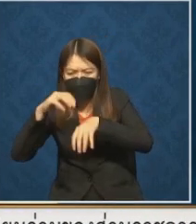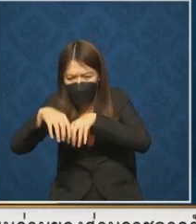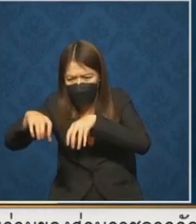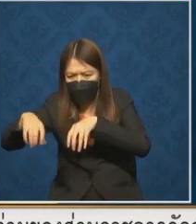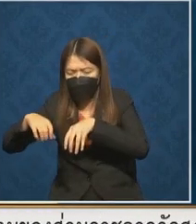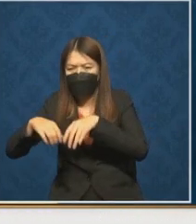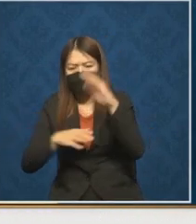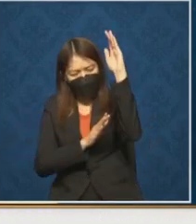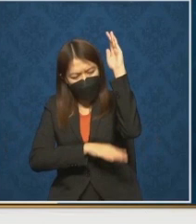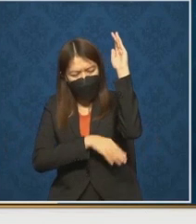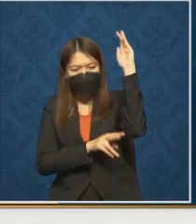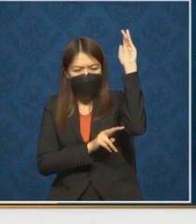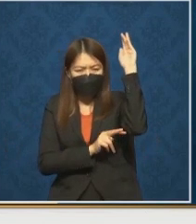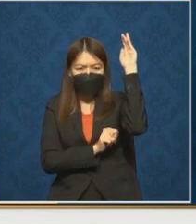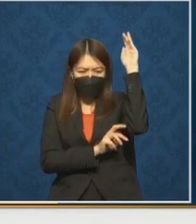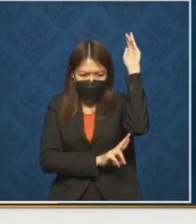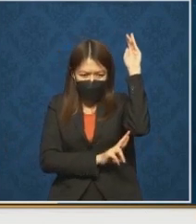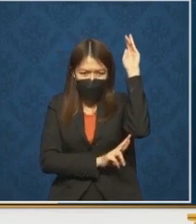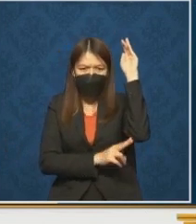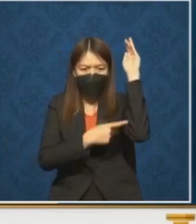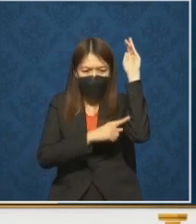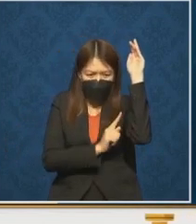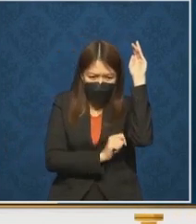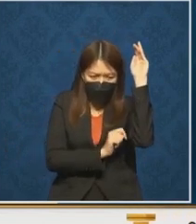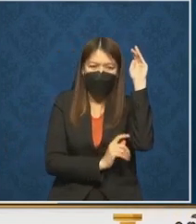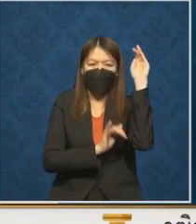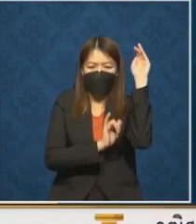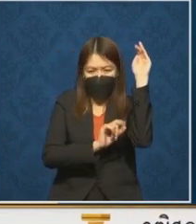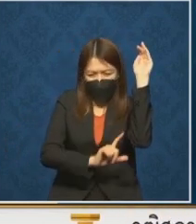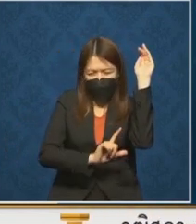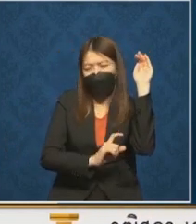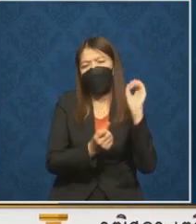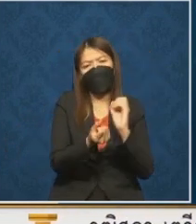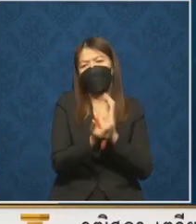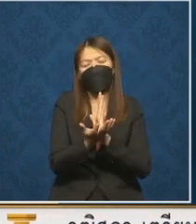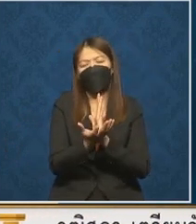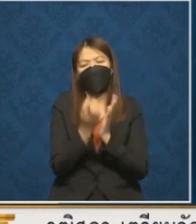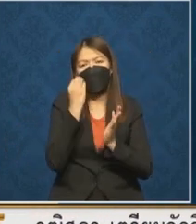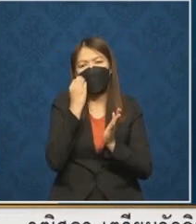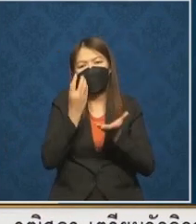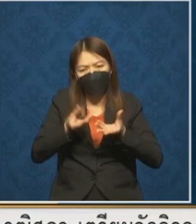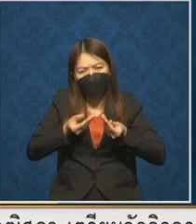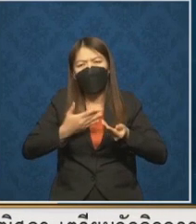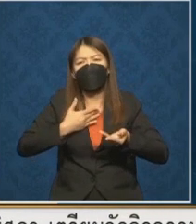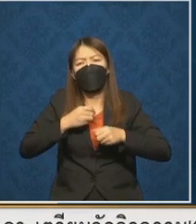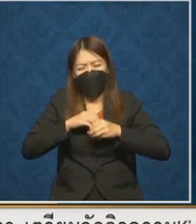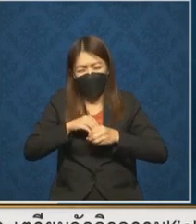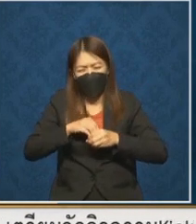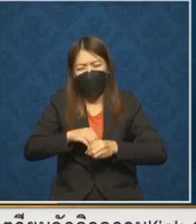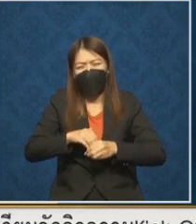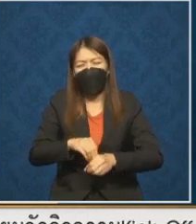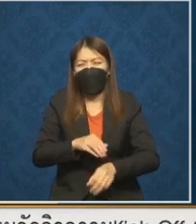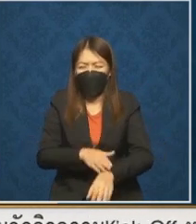ชน ใน จั หวด นา ลา ที่ วาดปัตตนี ยะ ลา ได รบ คุ กระทบ มาก เลยเขา อยู่ มา